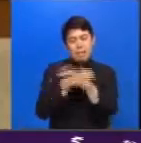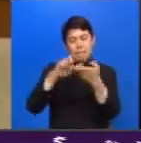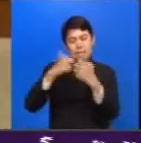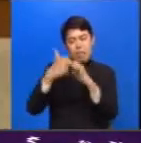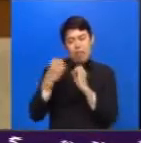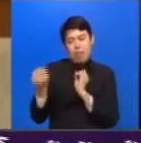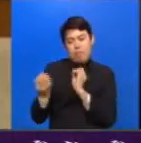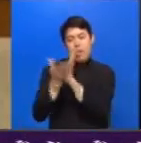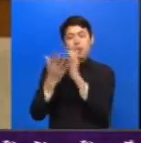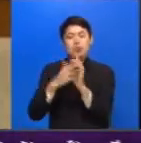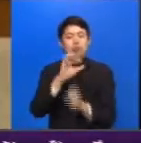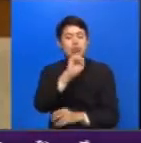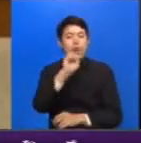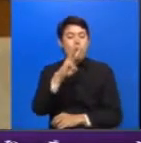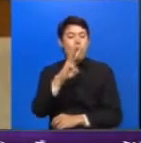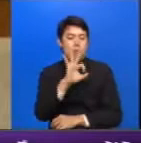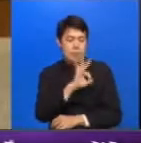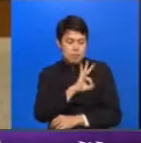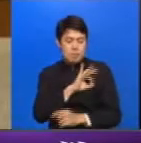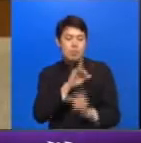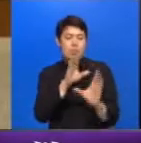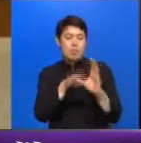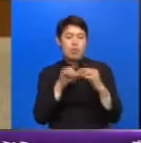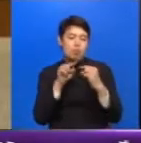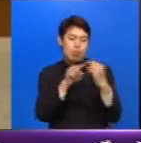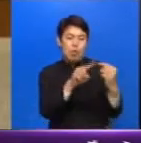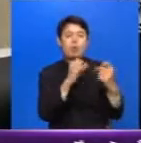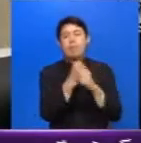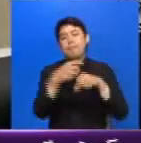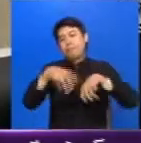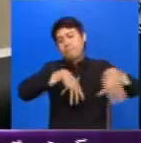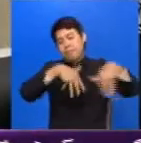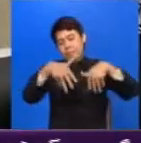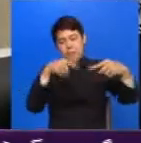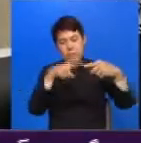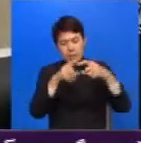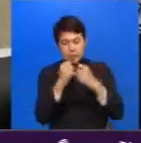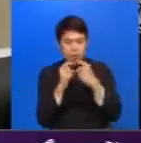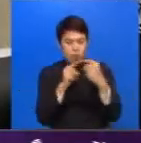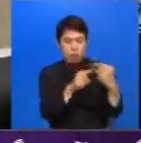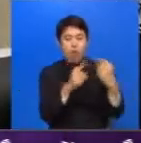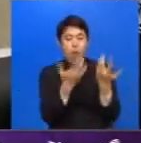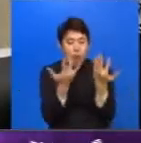เนื่องจากแต่ก็ยังคงสมาชิกภาพอยู่ในตำแหน่งเพื่อปฏิบัติหน้าที่ต่อไปจนกว่าจะมีสวขึ้นมา